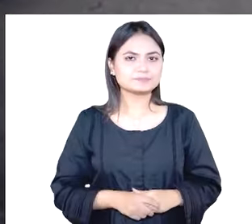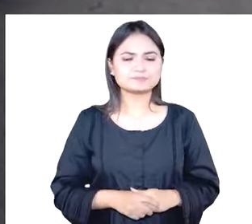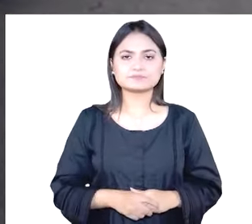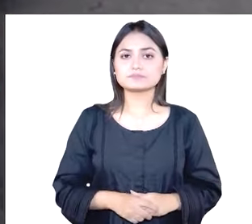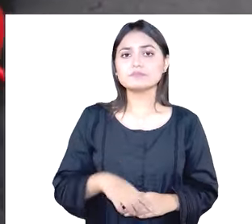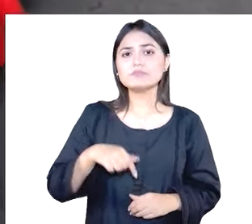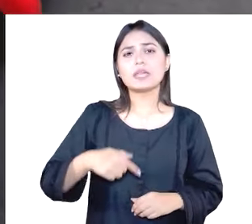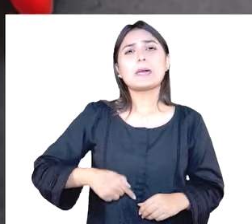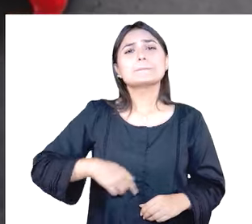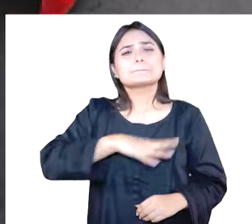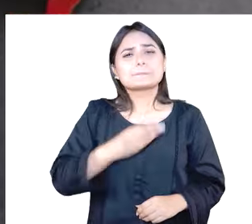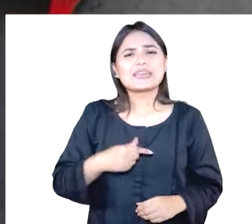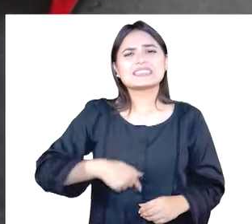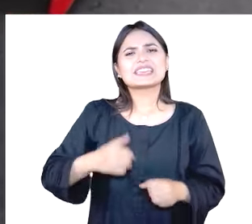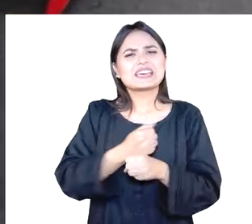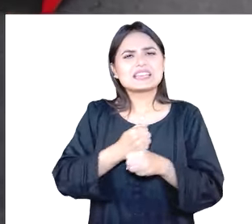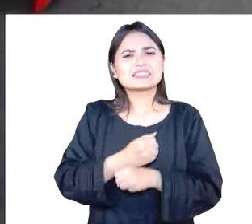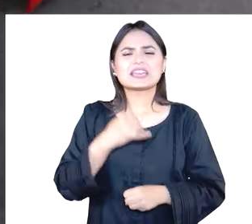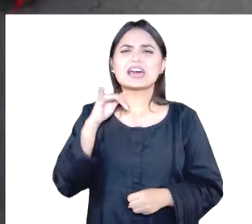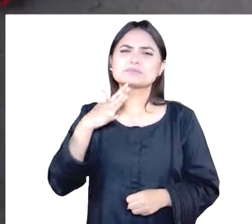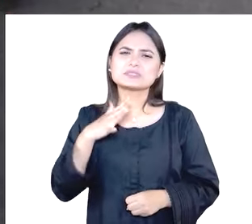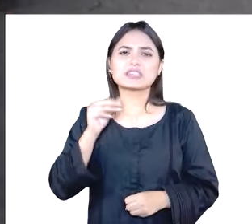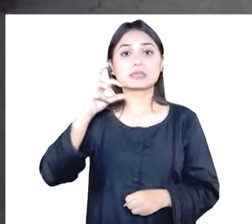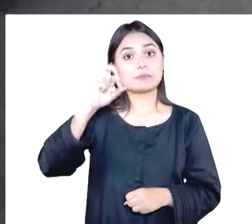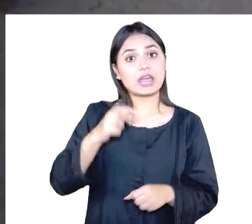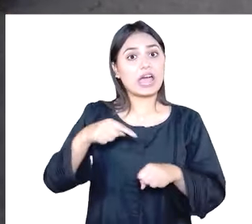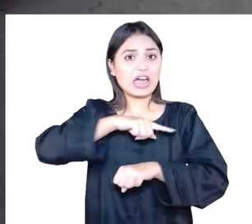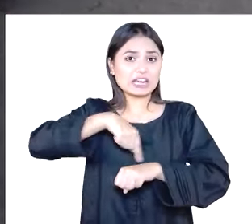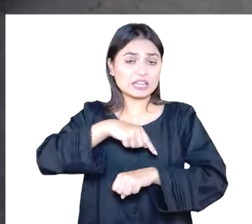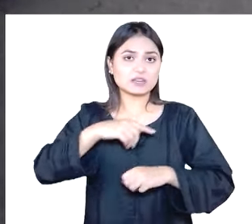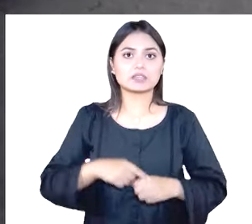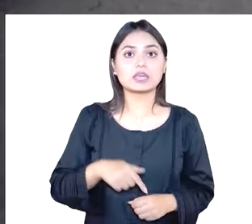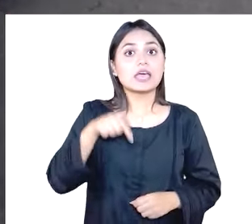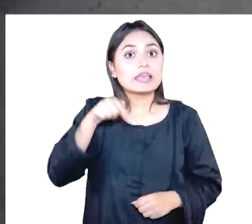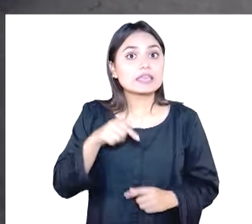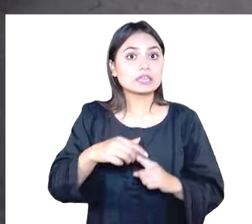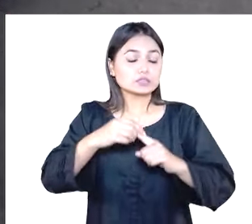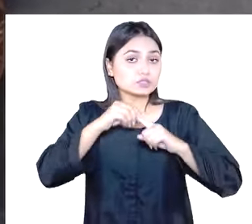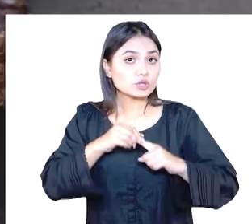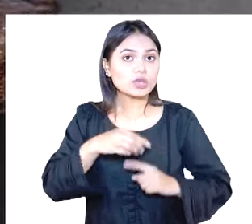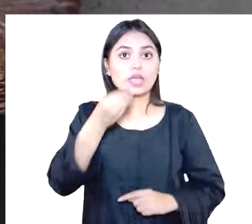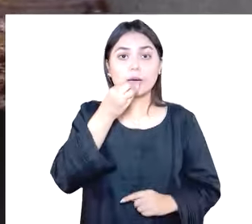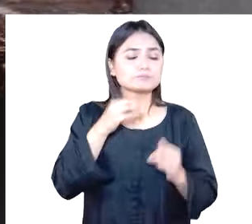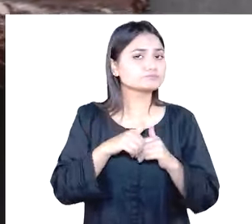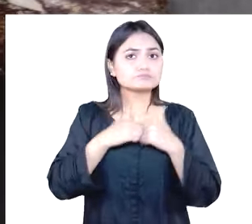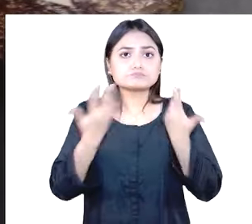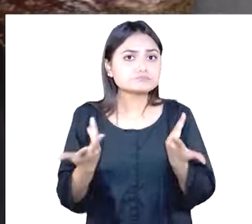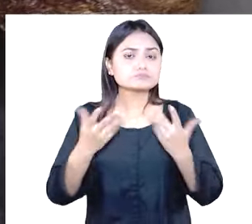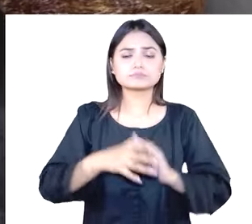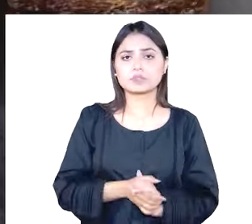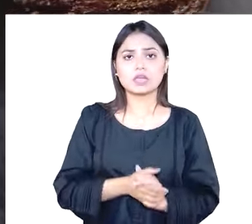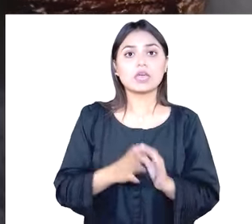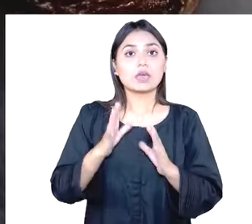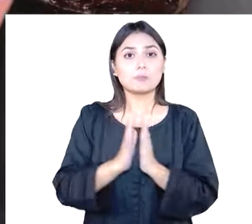लेते हैं मैदे में हाजमे का अमल तकरीबन ठ घंटे तक जारी रह सकता है लेकिन इसका इन्ह सार इस बात पर भी होता है कि आपने खाया क्या